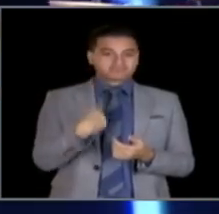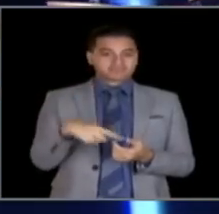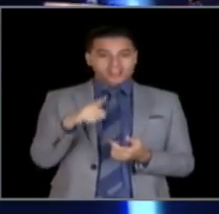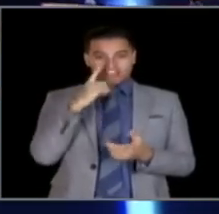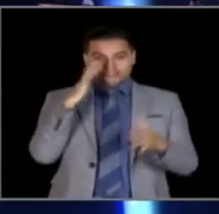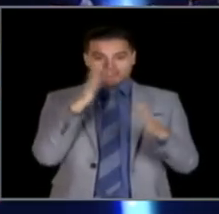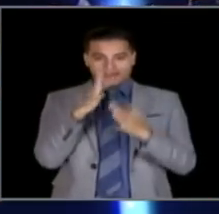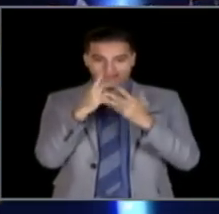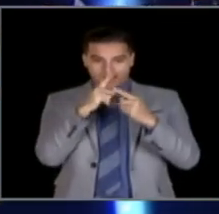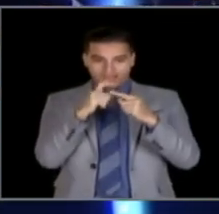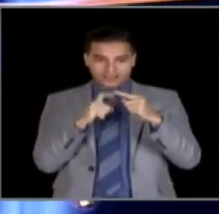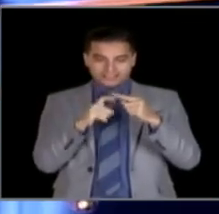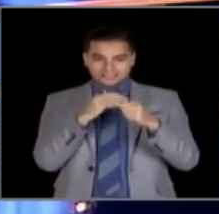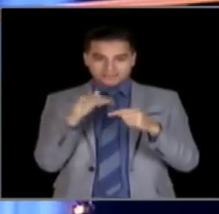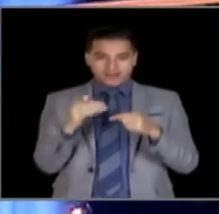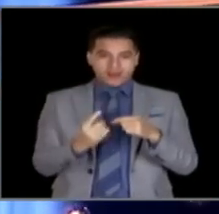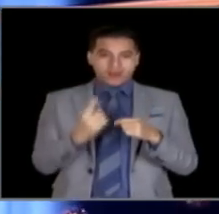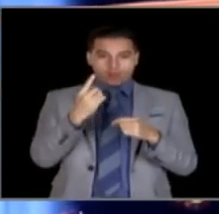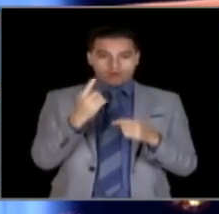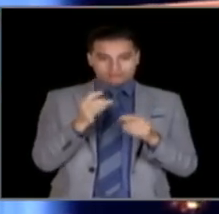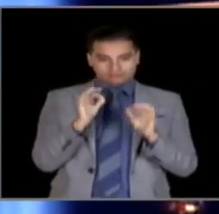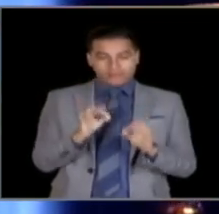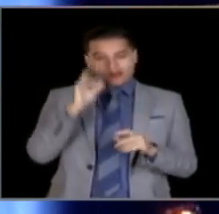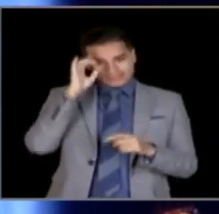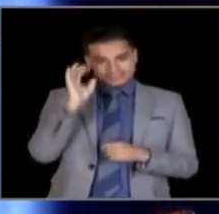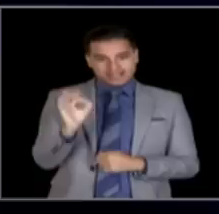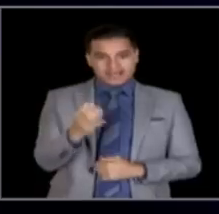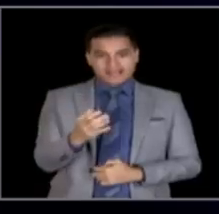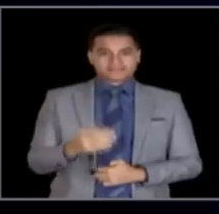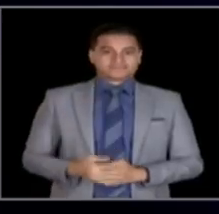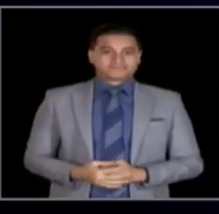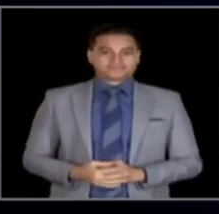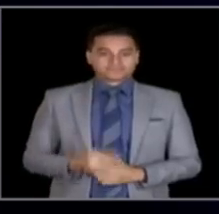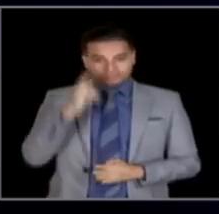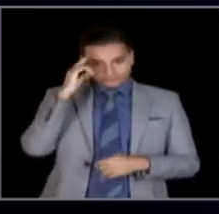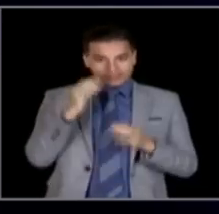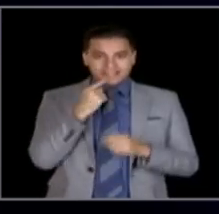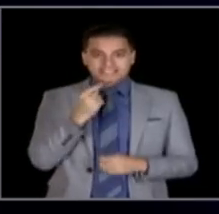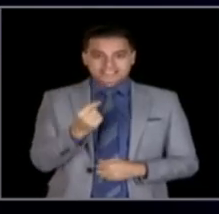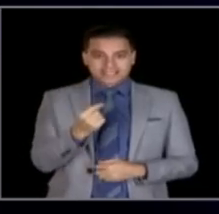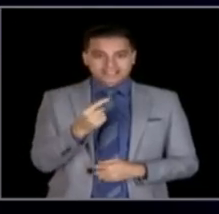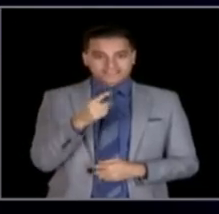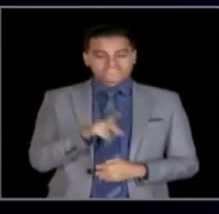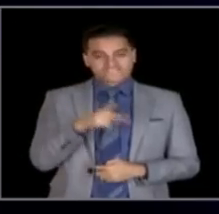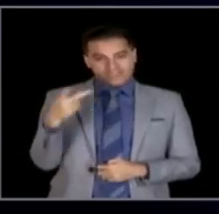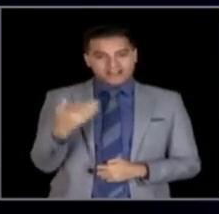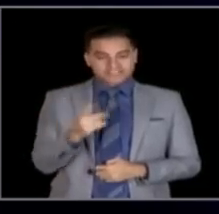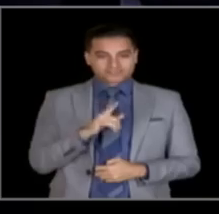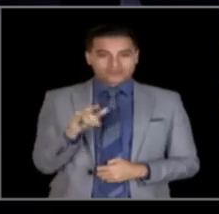شكلك قسمتي الأول. طبعا هو ده الذكاء. فكرتي ثانية، الثانية دي